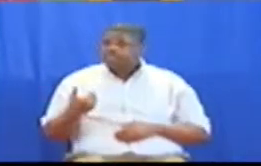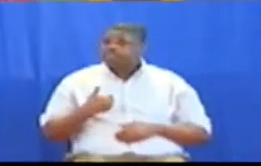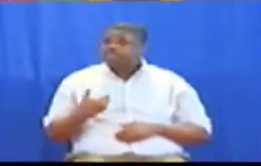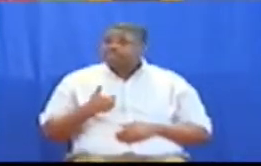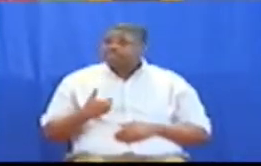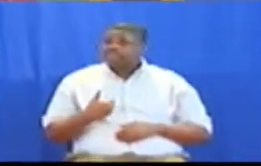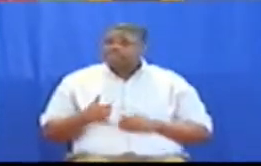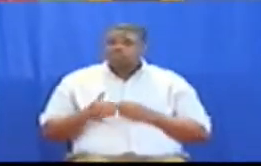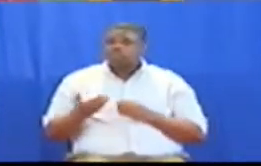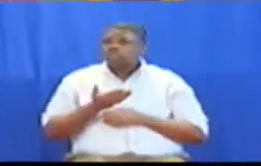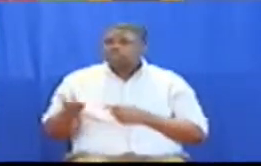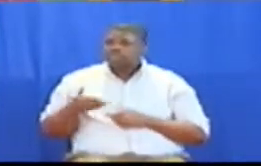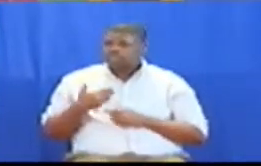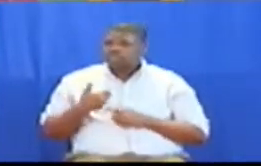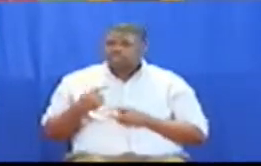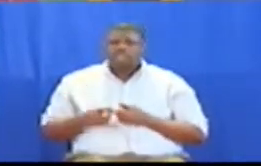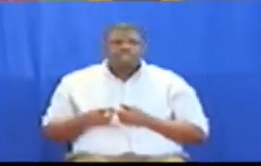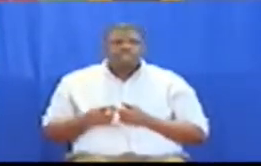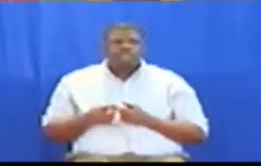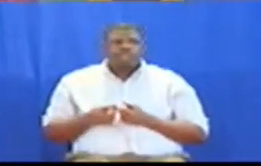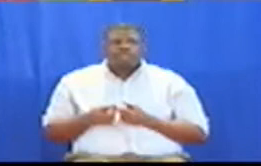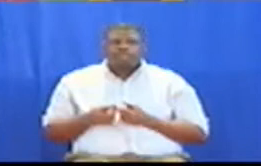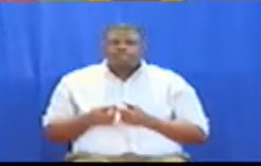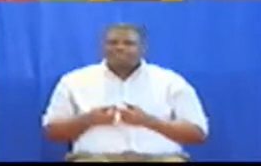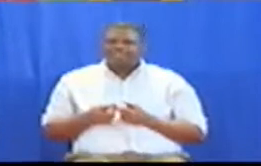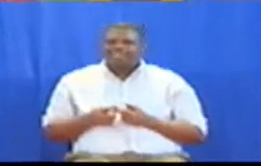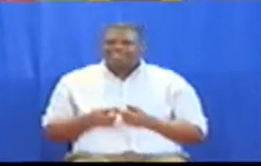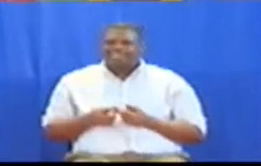tu nilikuwa nataka kusema, nilikuwa nasikiliza sana jana, nimesikiliza